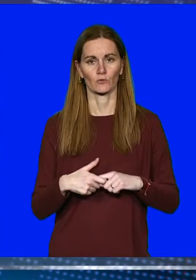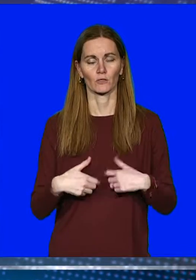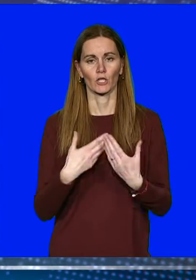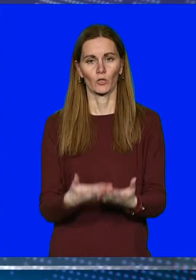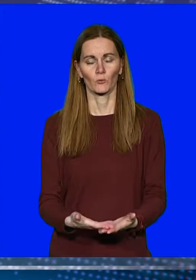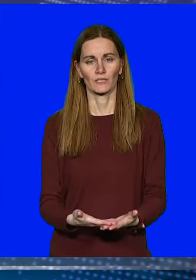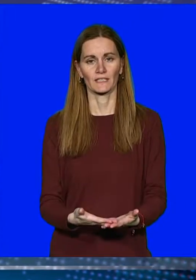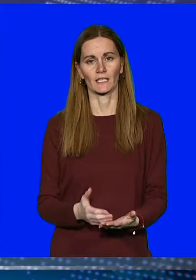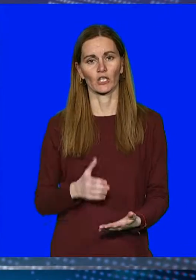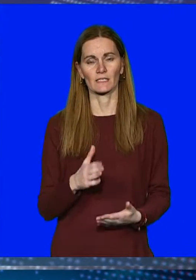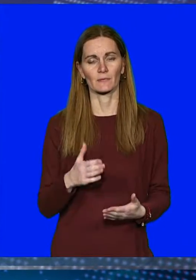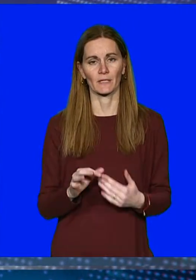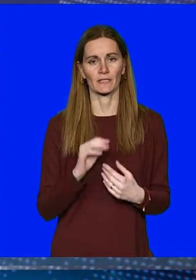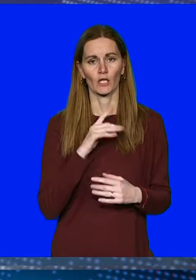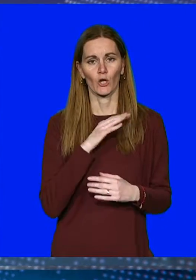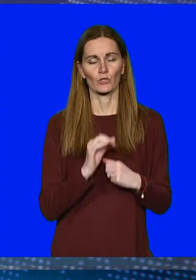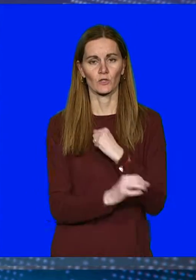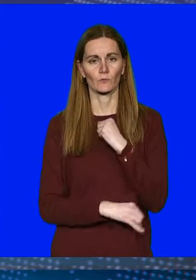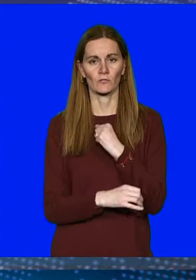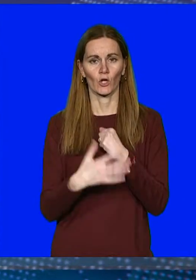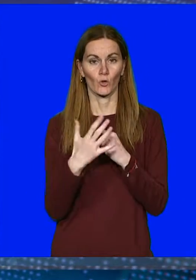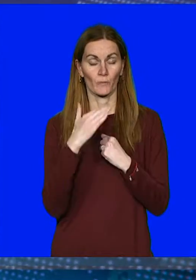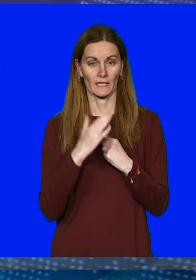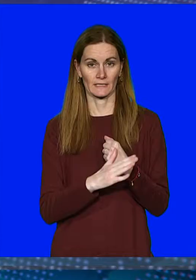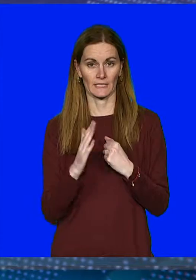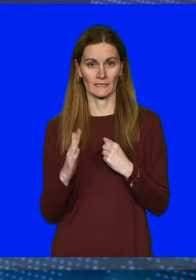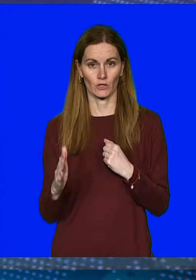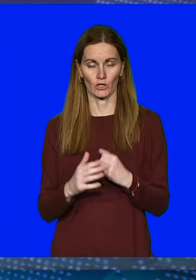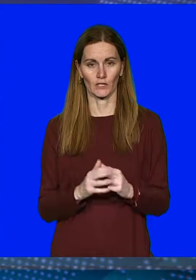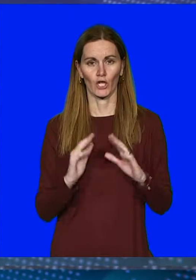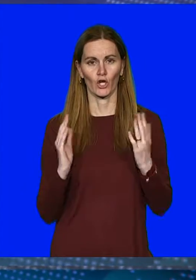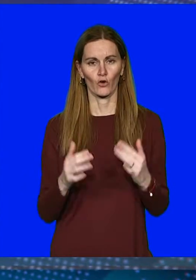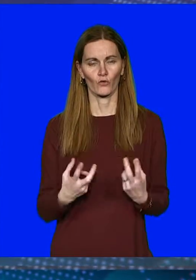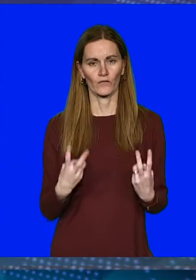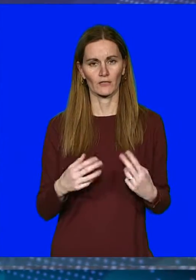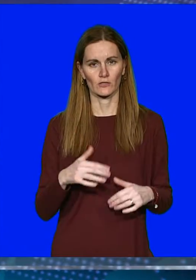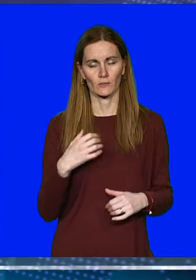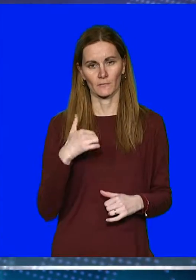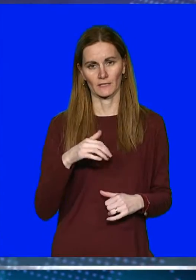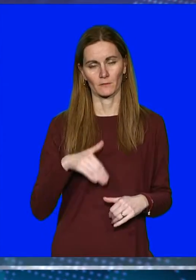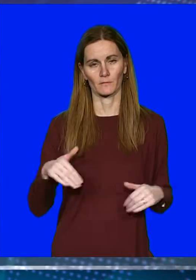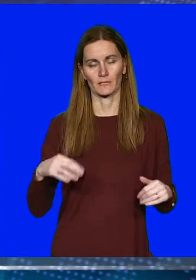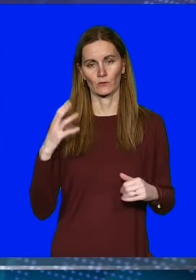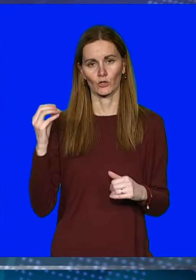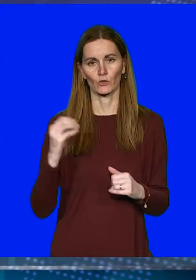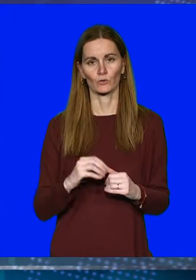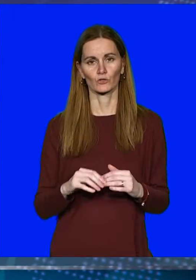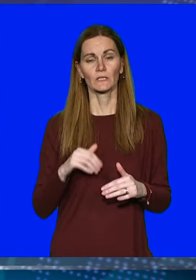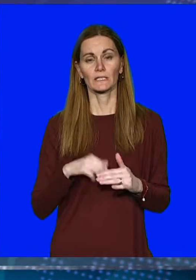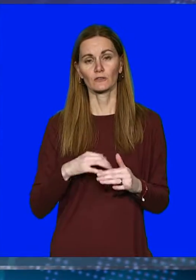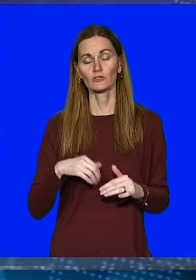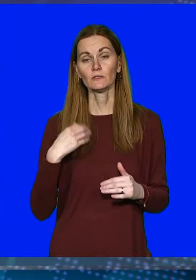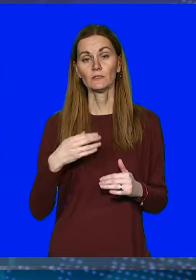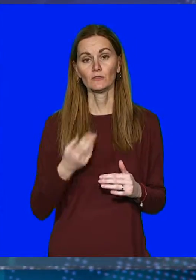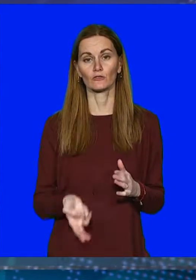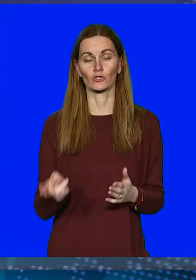Grad Dubrovnik podijelio je stipendije učenicima i studentima u 5 različitih kategorija u vrijednosti od 1 000 000 kuna. Gradonačelnik